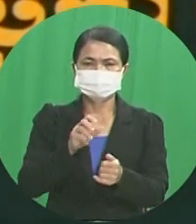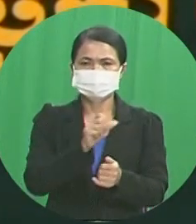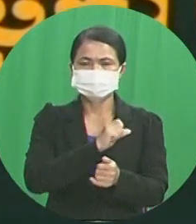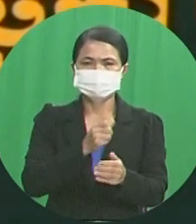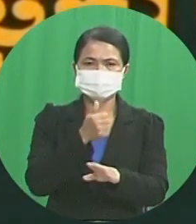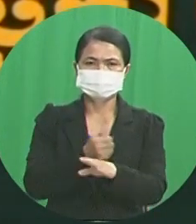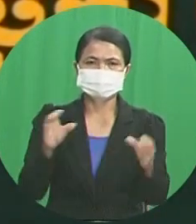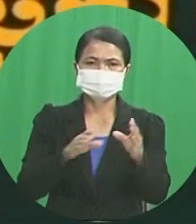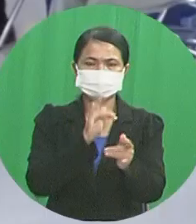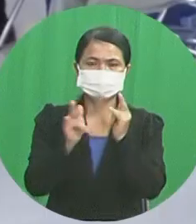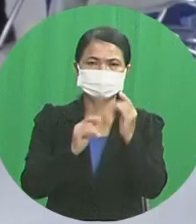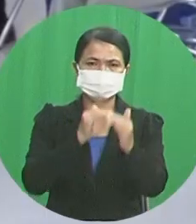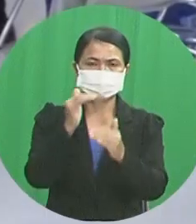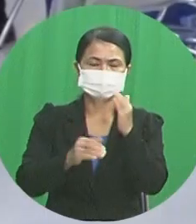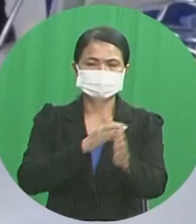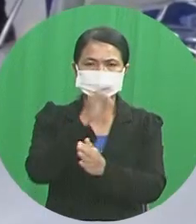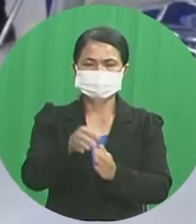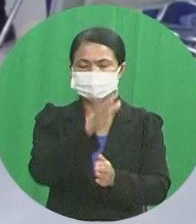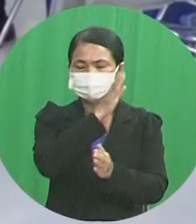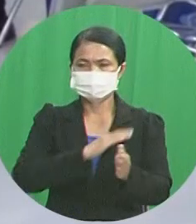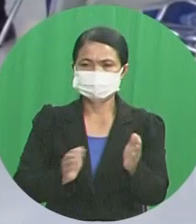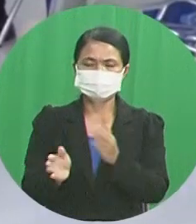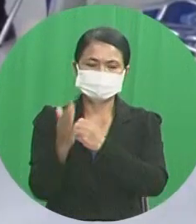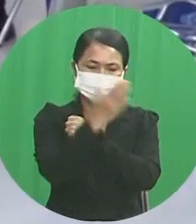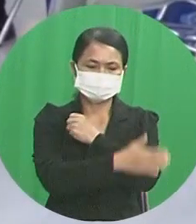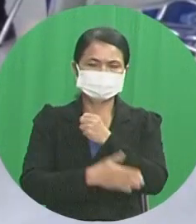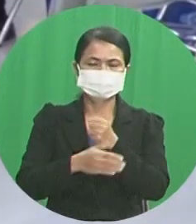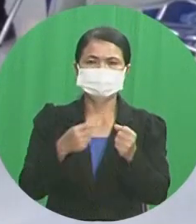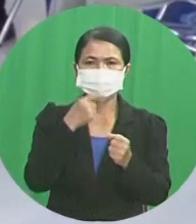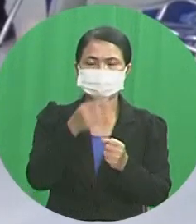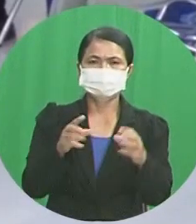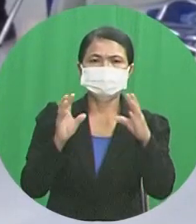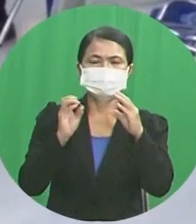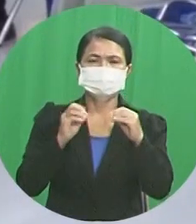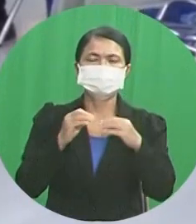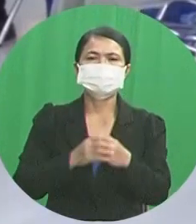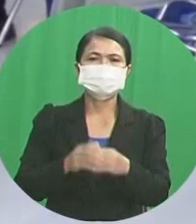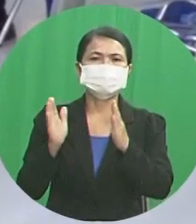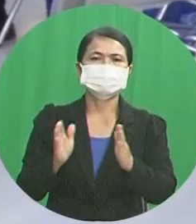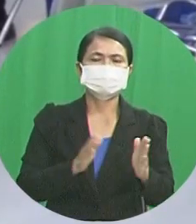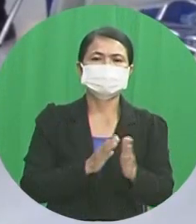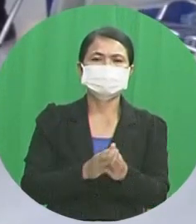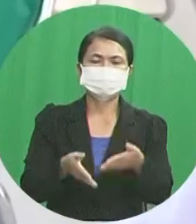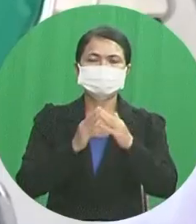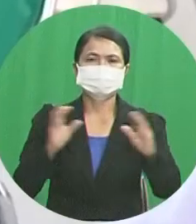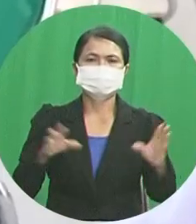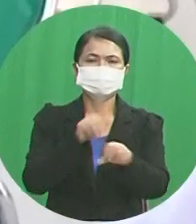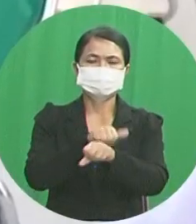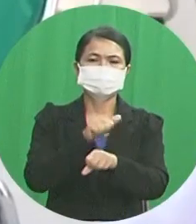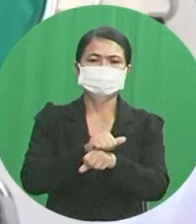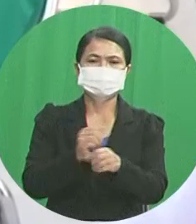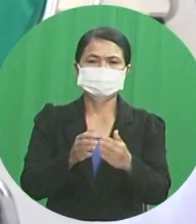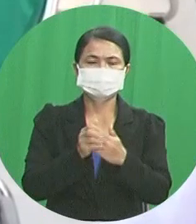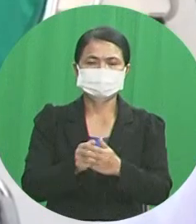ប្រធានក្រុមប្រឹក្សាស្ដារអភិវឌ្ឍវិស័យកសិកម្មនិងជលផលថ្លែងក្នុងកិច្ចប្រជុំស្ដីពីការរៀបចំបង្កើតក្រុមការងារដឹ